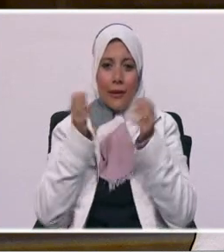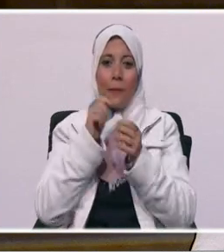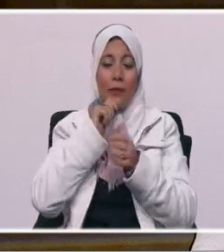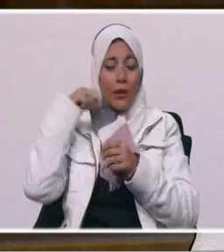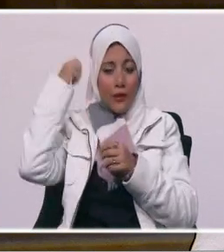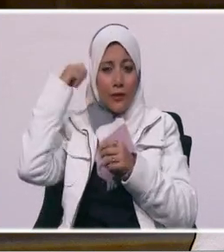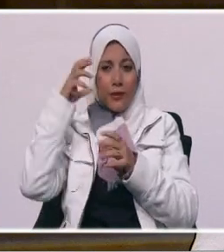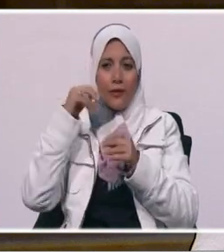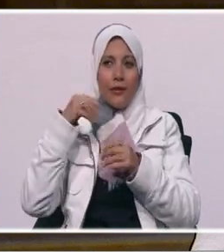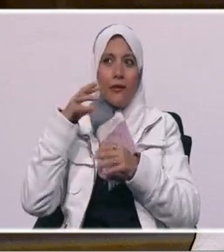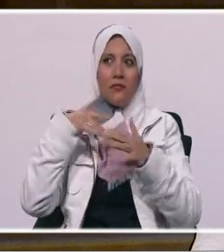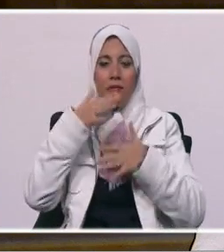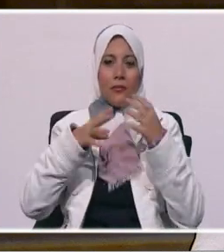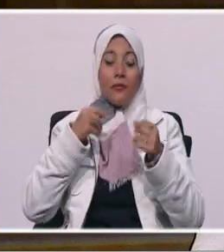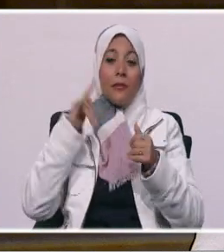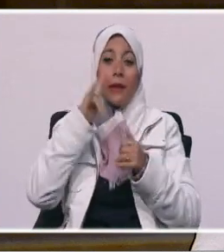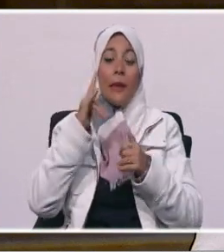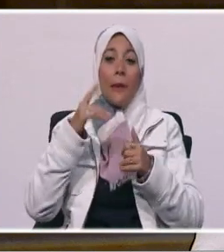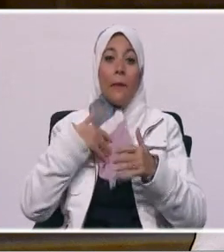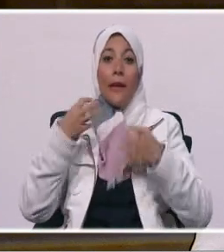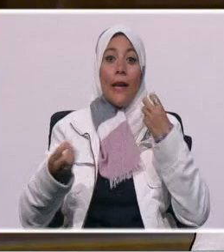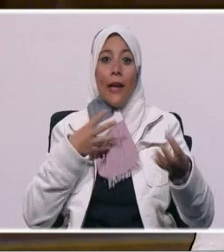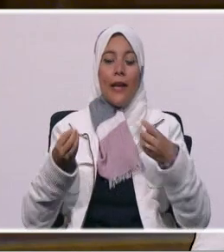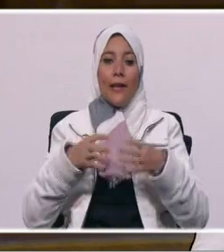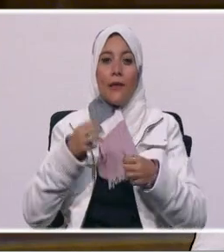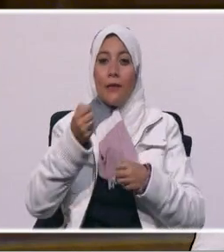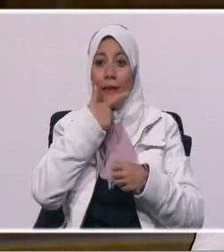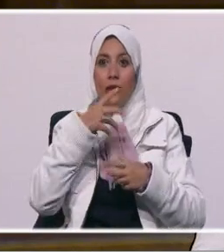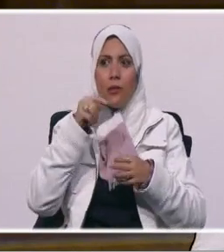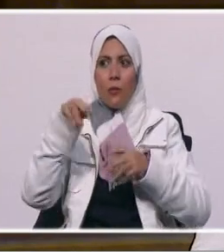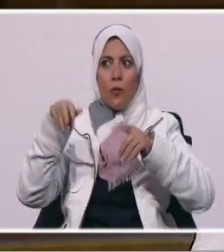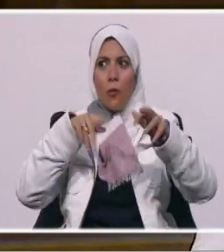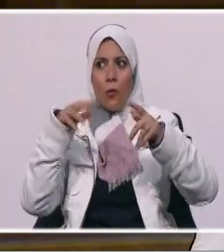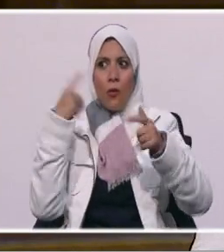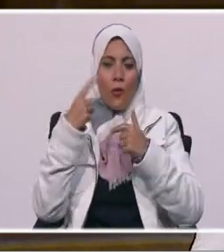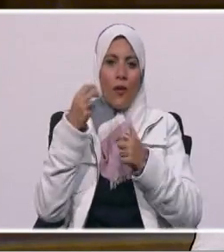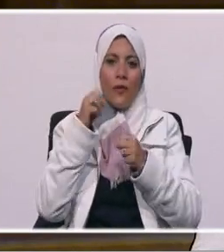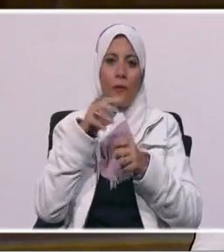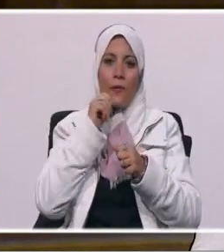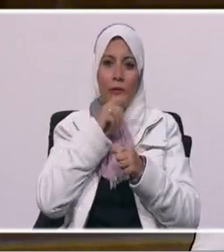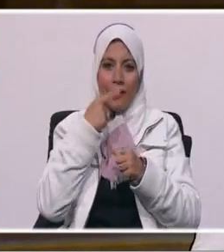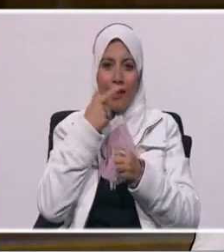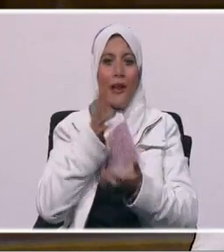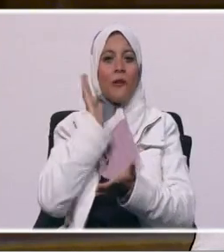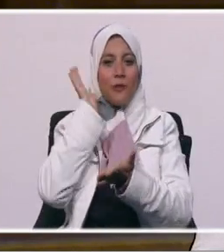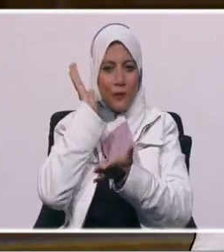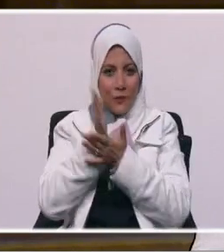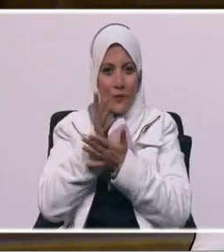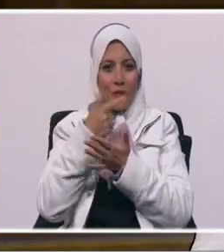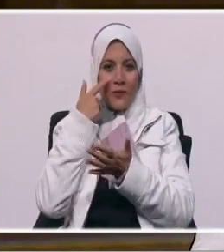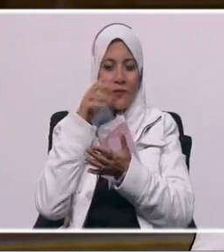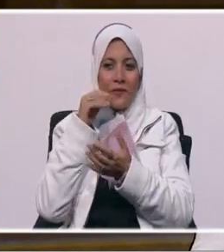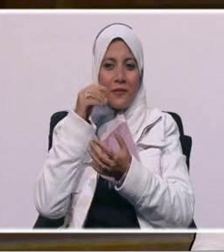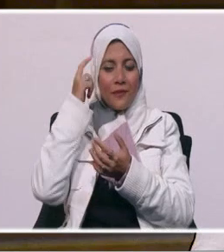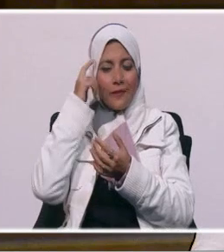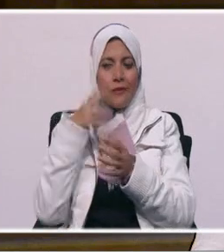افكارها لاهسه، تحب الحياه، تعشق المغامره، جرأتها ملهاش حدود،